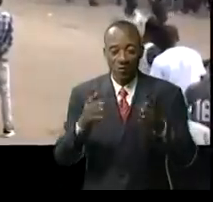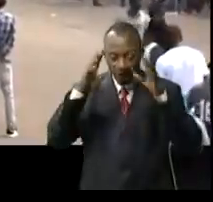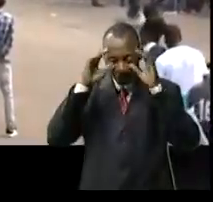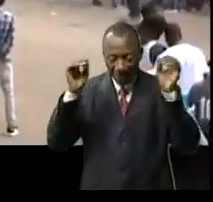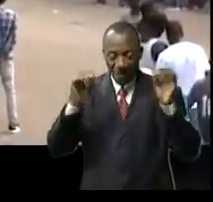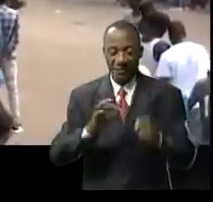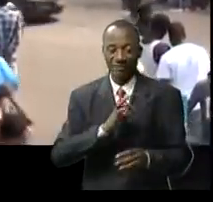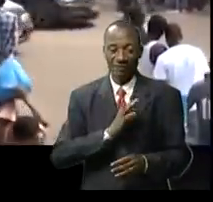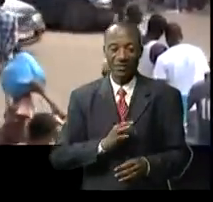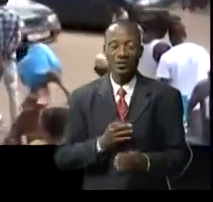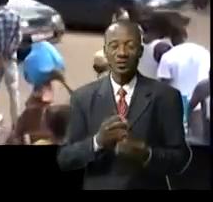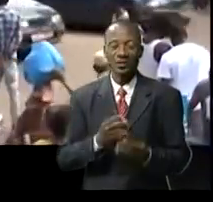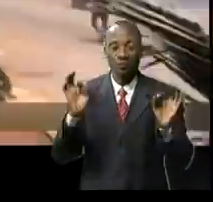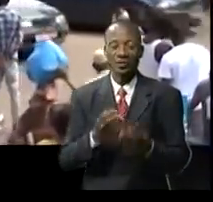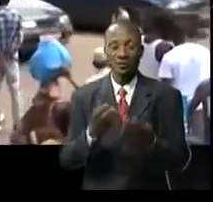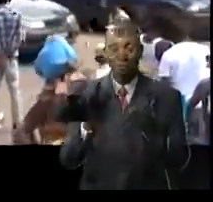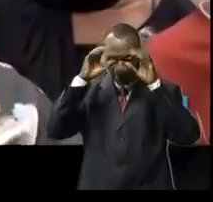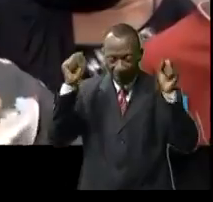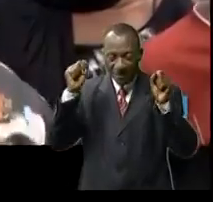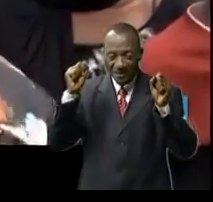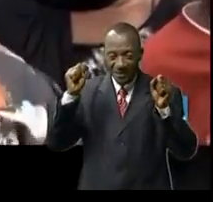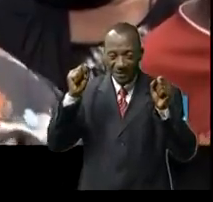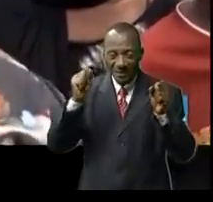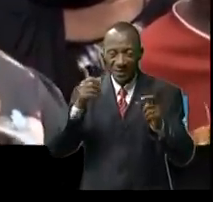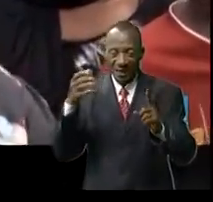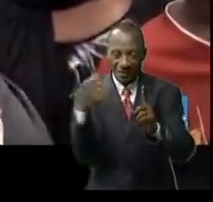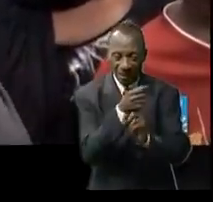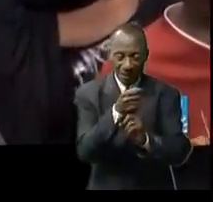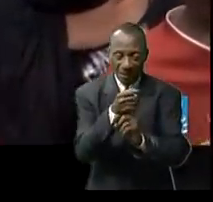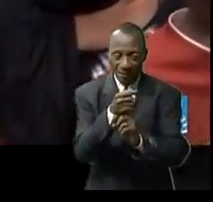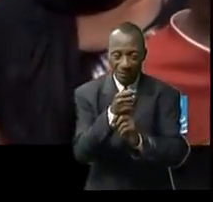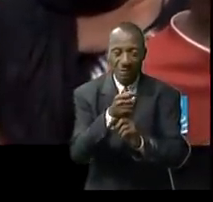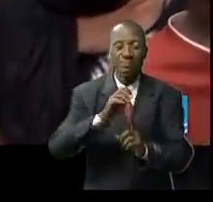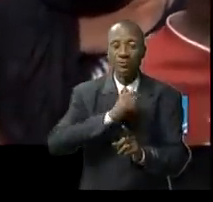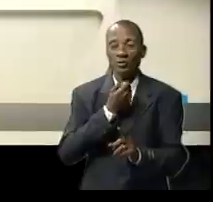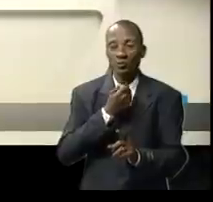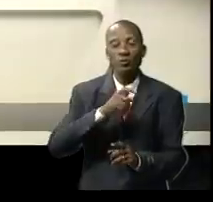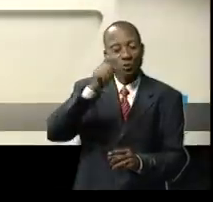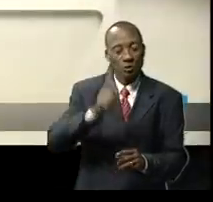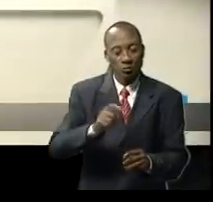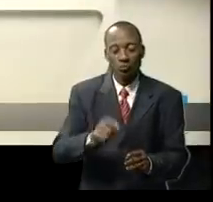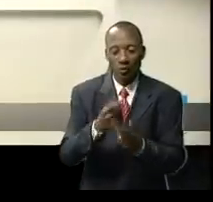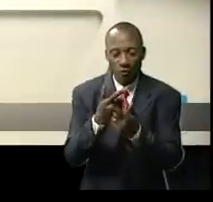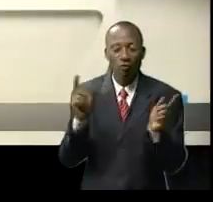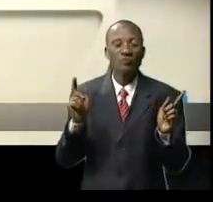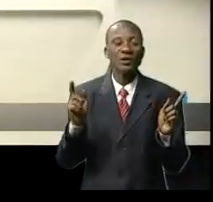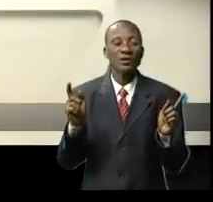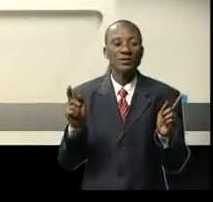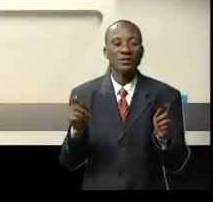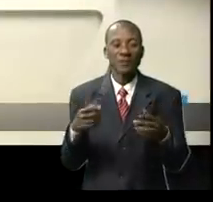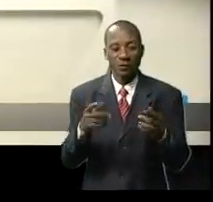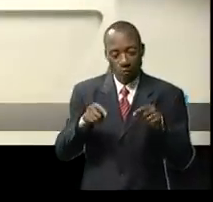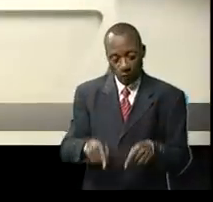qui affirmait avoir capturé le président guinéen. Au lendemain du début des événements, la Guinée a rouvert ses frontières terrestres et aériennes pour les